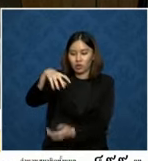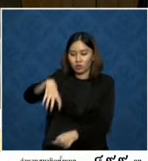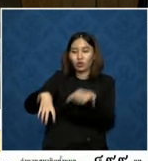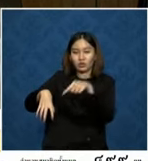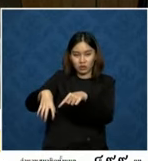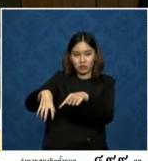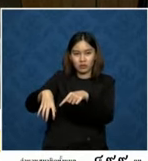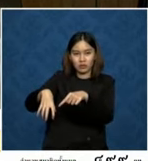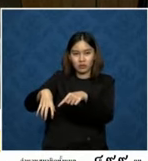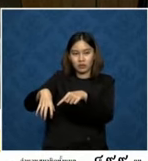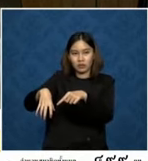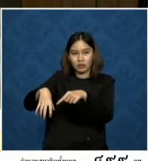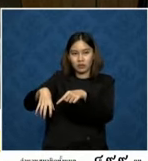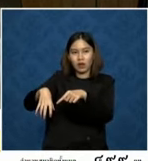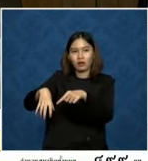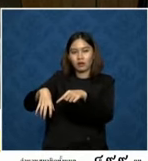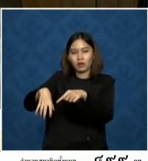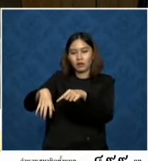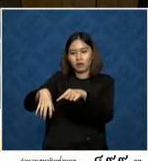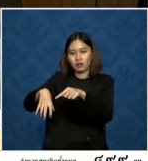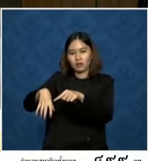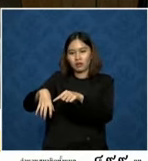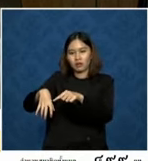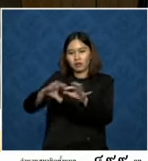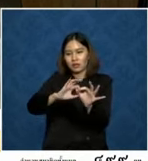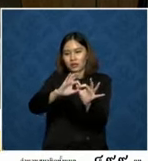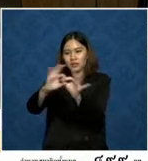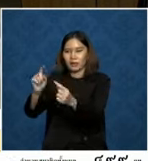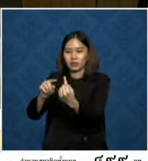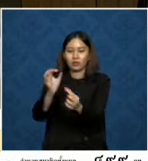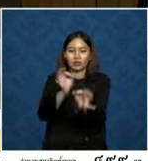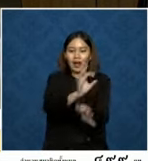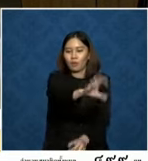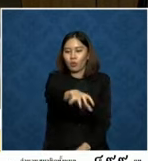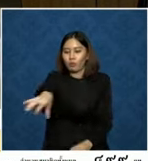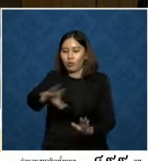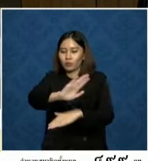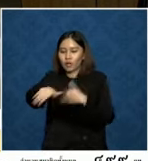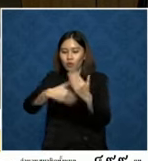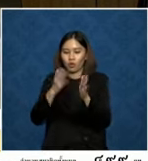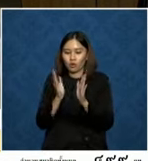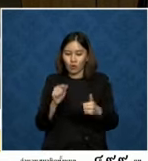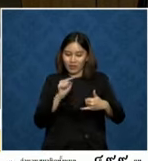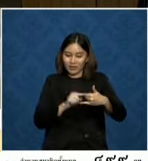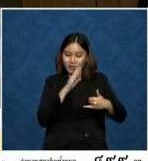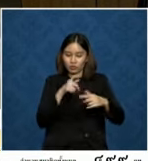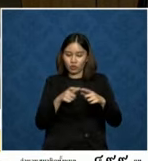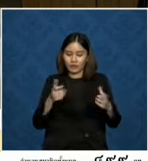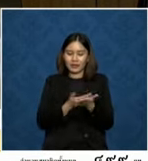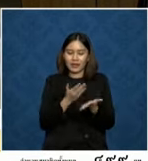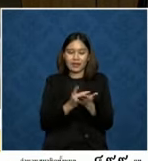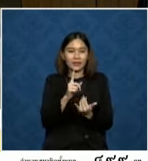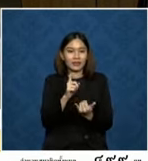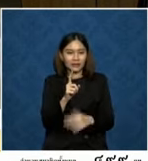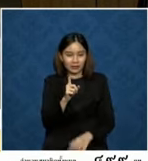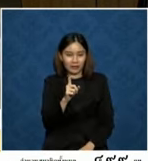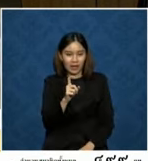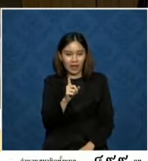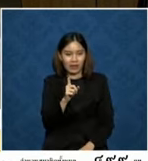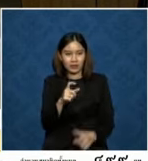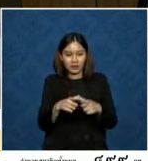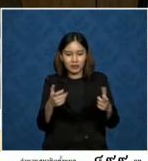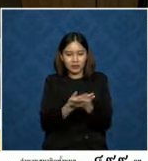ข้อมูลศูนย์เนี่ยจะถูกแจ้งไปยังธนาคารทุกธนาคารนะว่าบุคคลนั้นนะครับเกิดเช็คเด้งธนาคารผู้ปฏิ